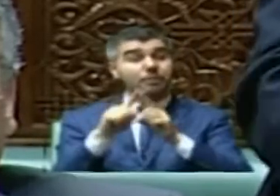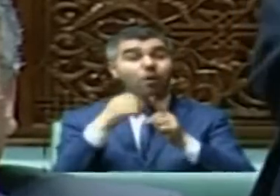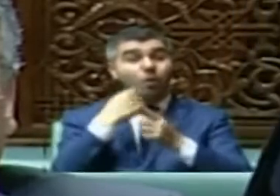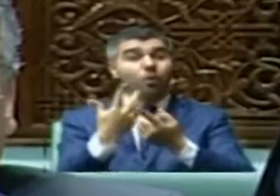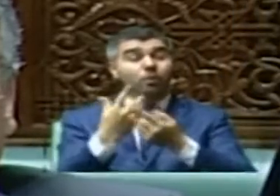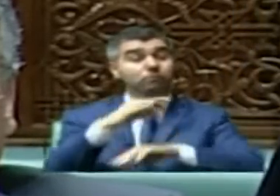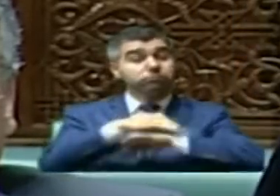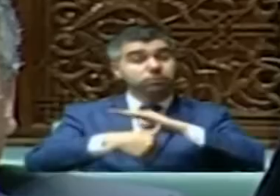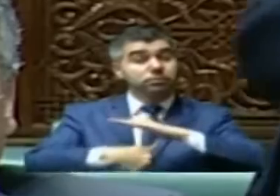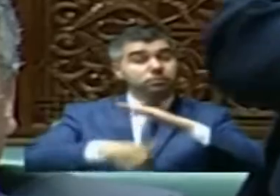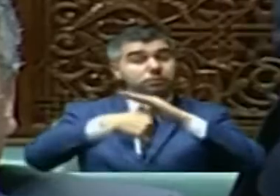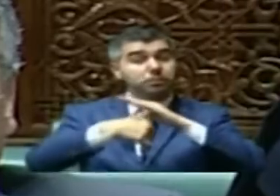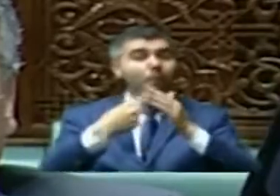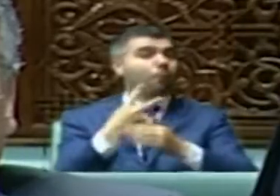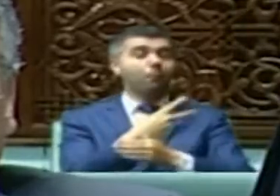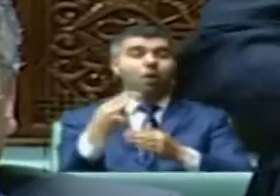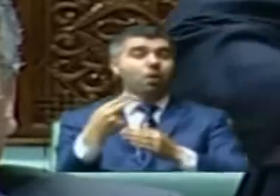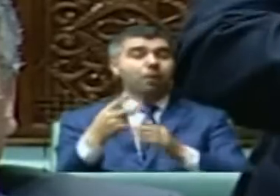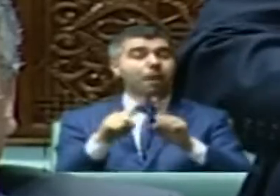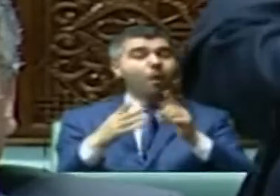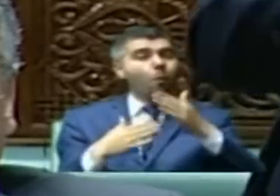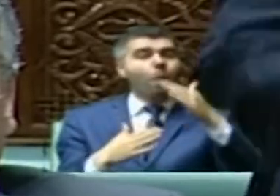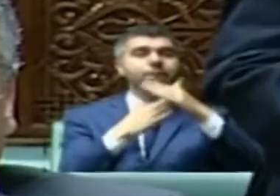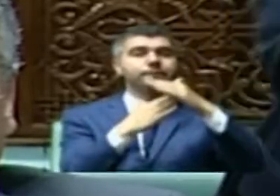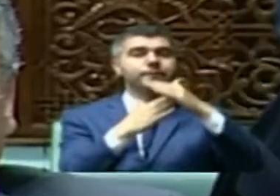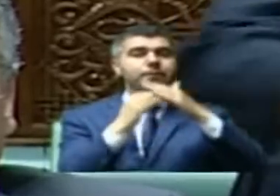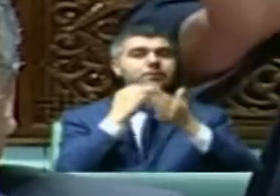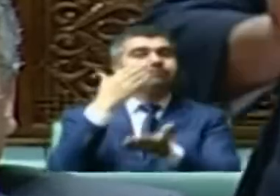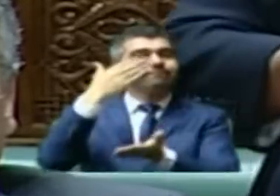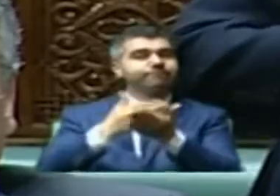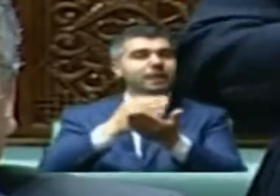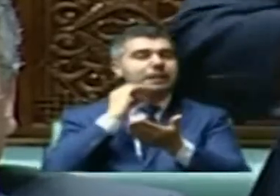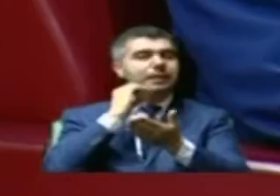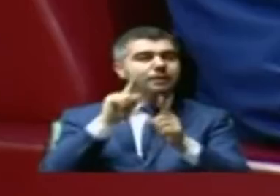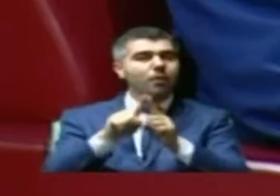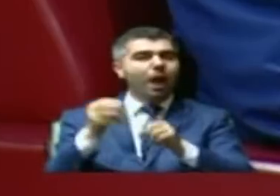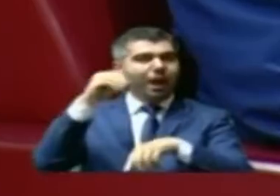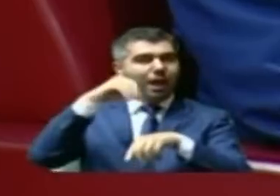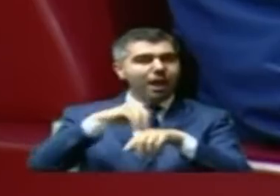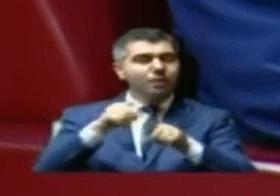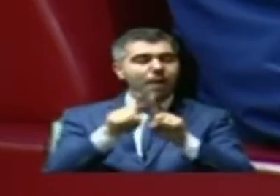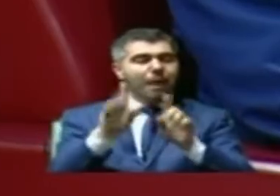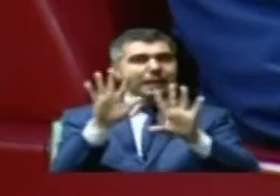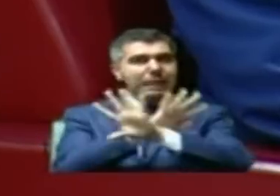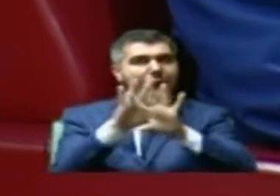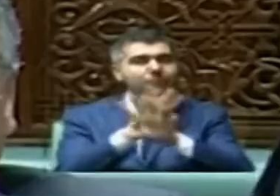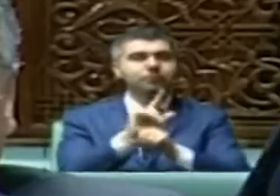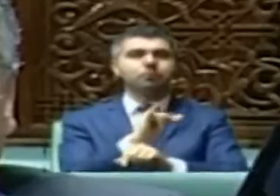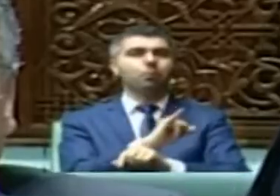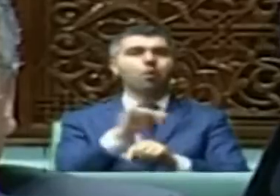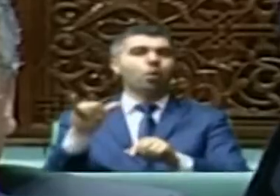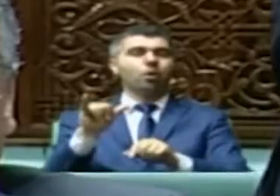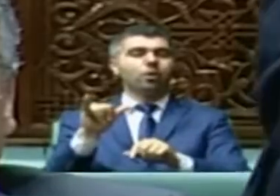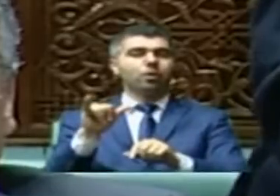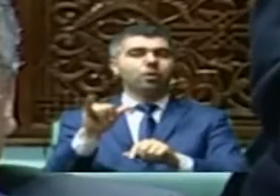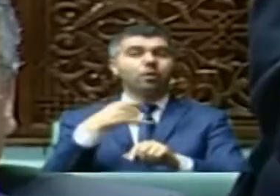والمصالحة؟ اعتقدنا مع أننا قطعنا جميعا مع التاريخ المظلم، لا نريد أن نعود إليه أبدا. هذه